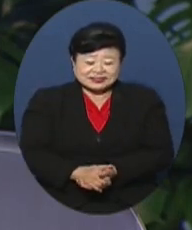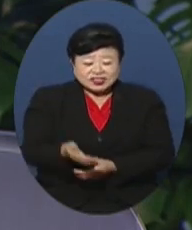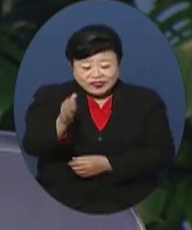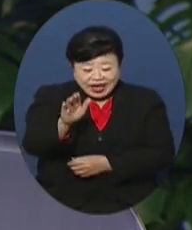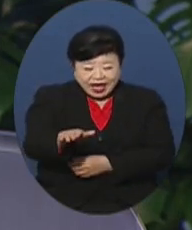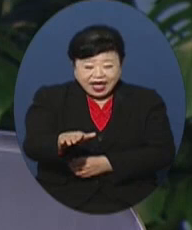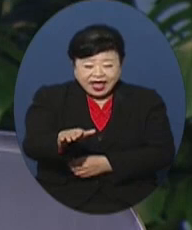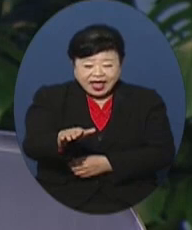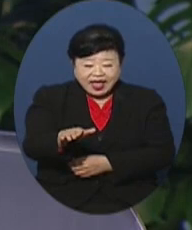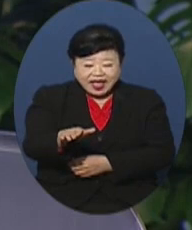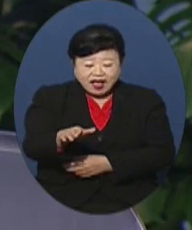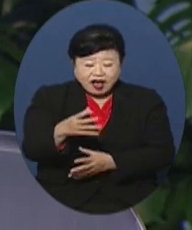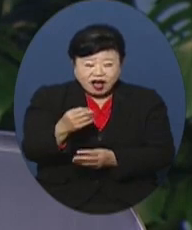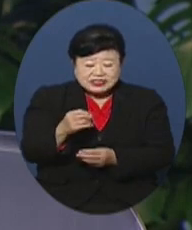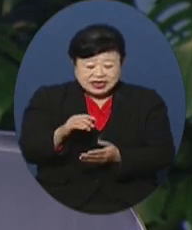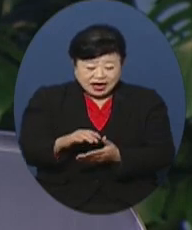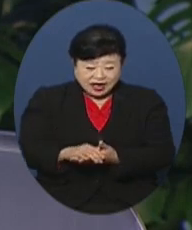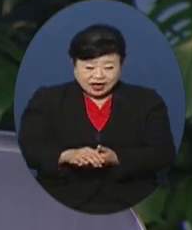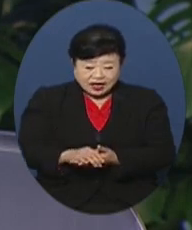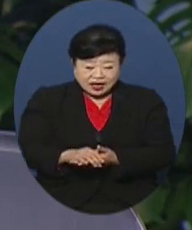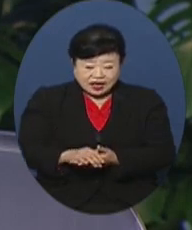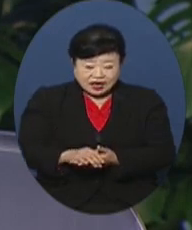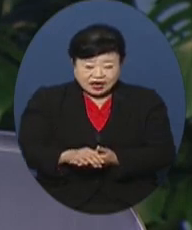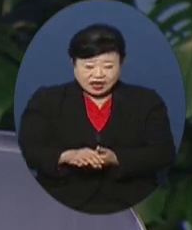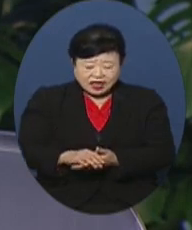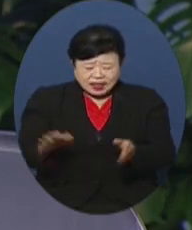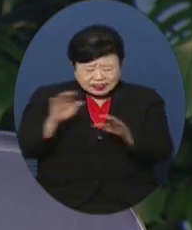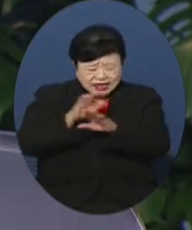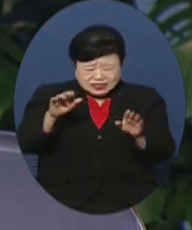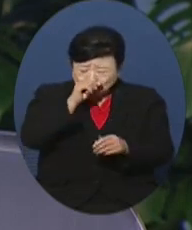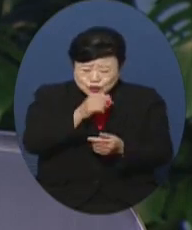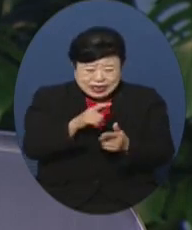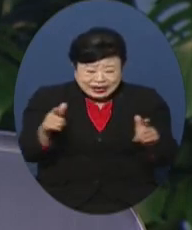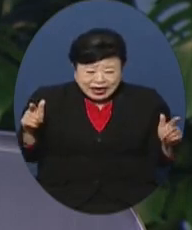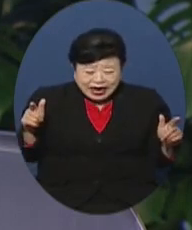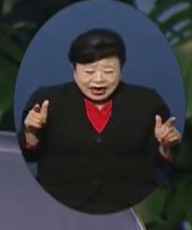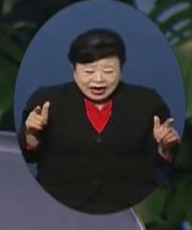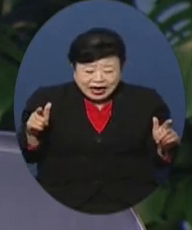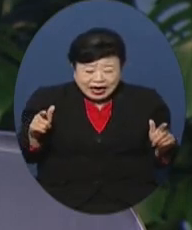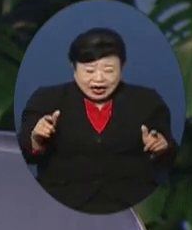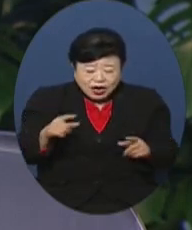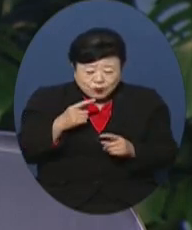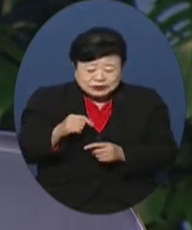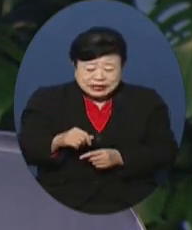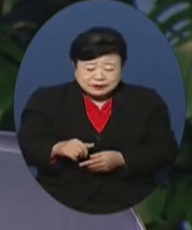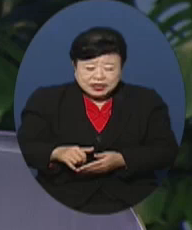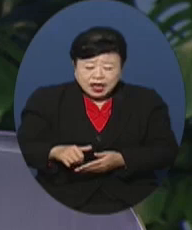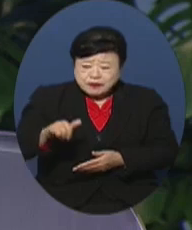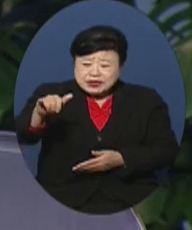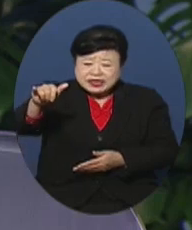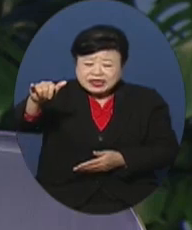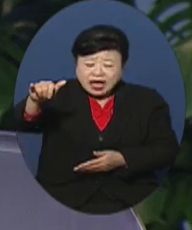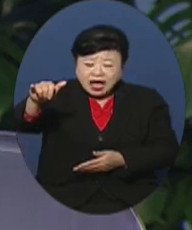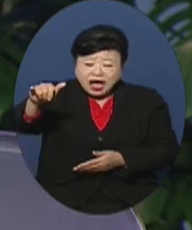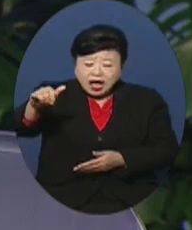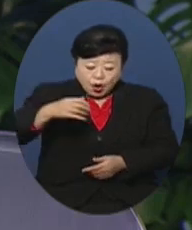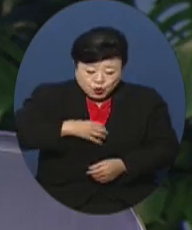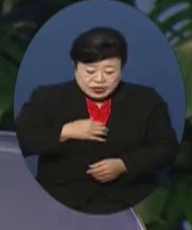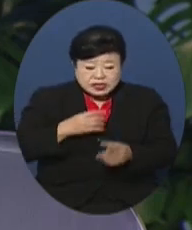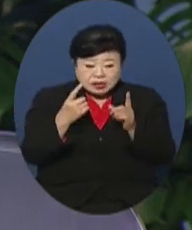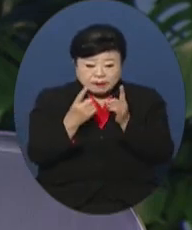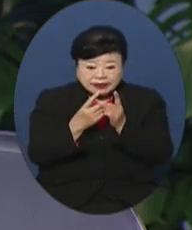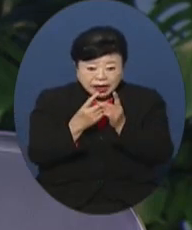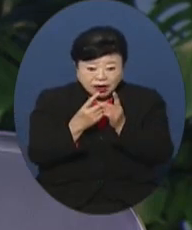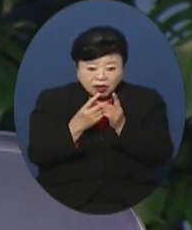그런데 언젠가 기상이 좋지 않아서 제가 탄 비행기가 큰 위기에 처한